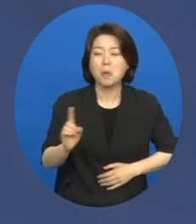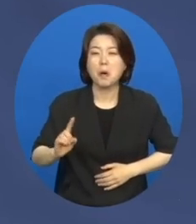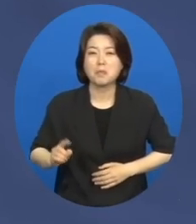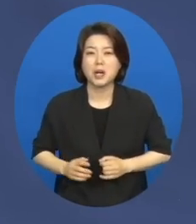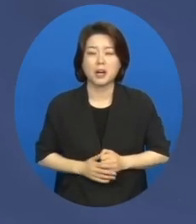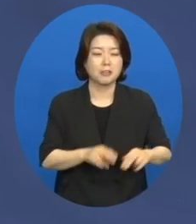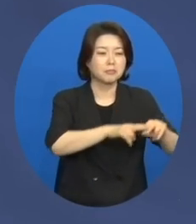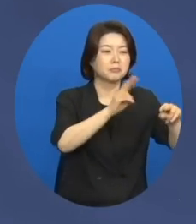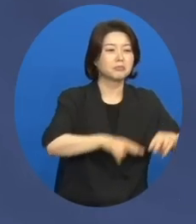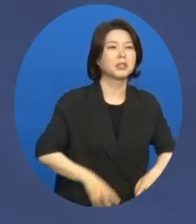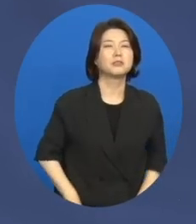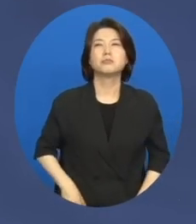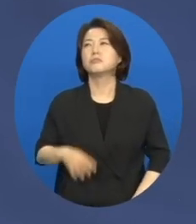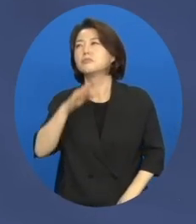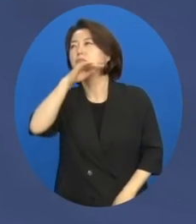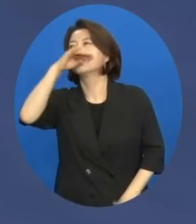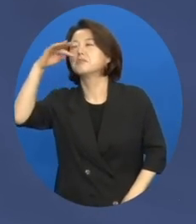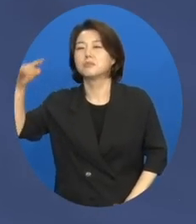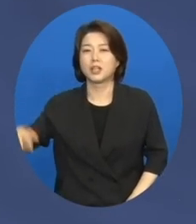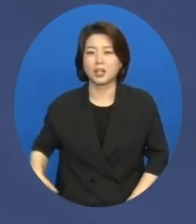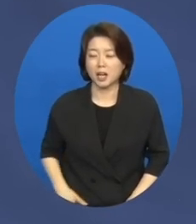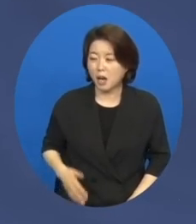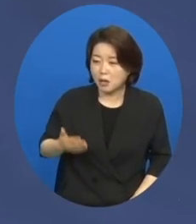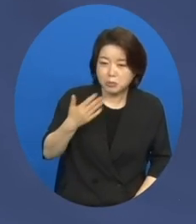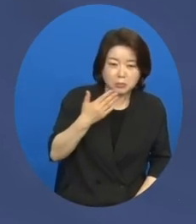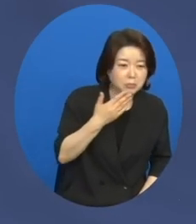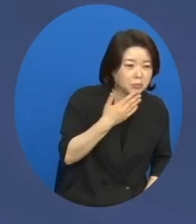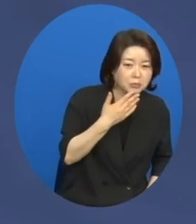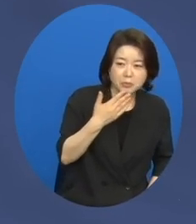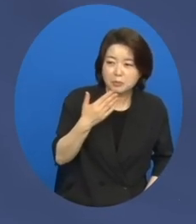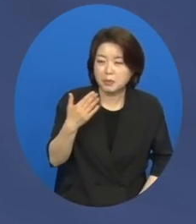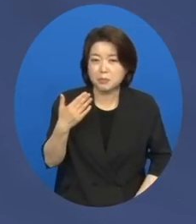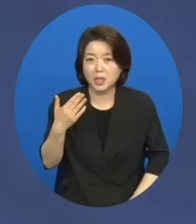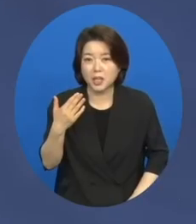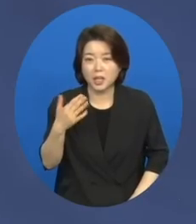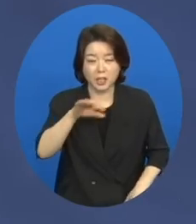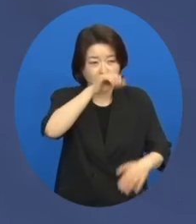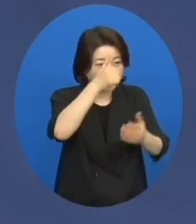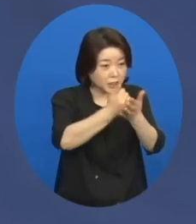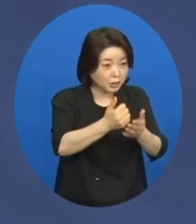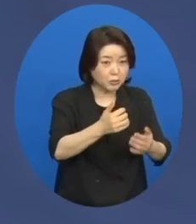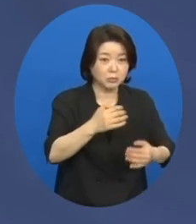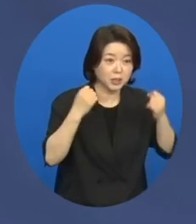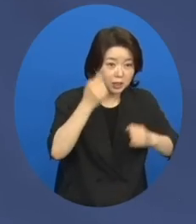은퇴 냄새 풍기면서 여기 먹을 거나 찾아다니고 그런 이상한 장로님들 계시나 혹시?